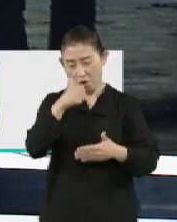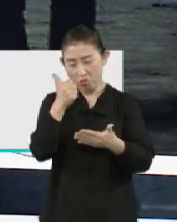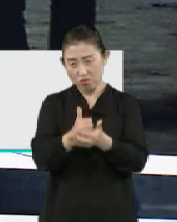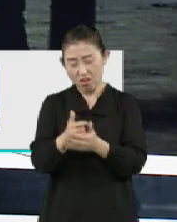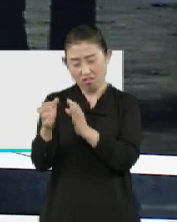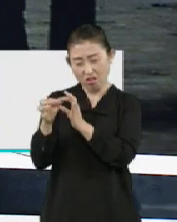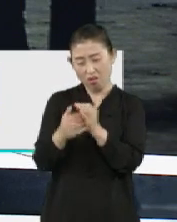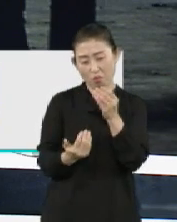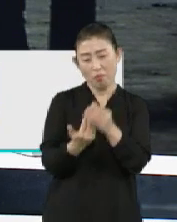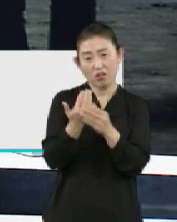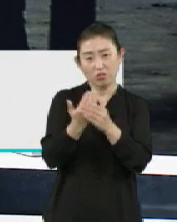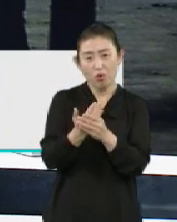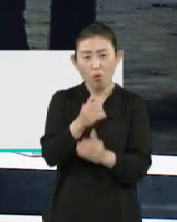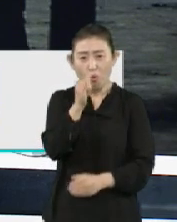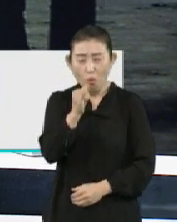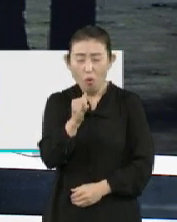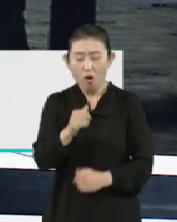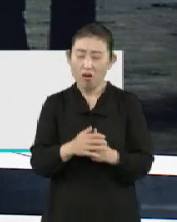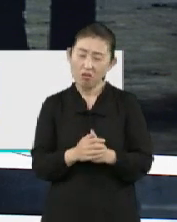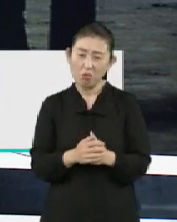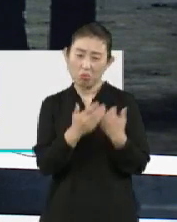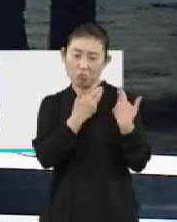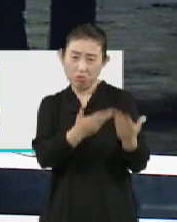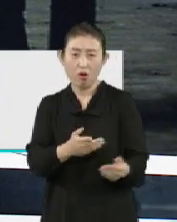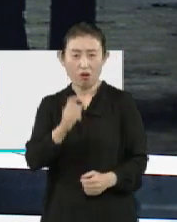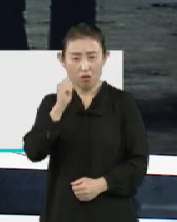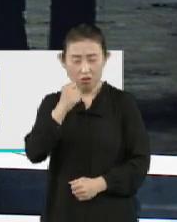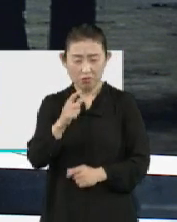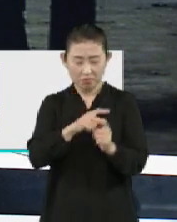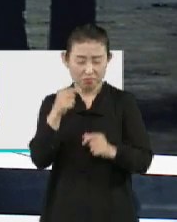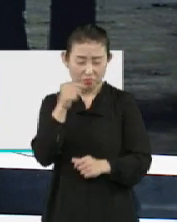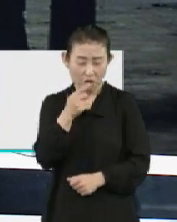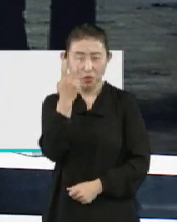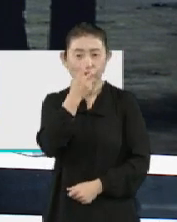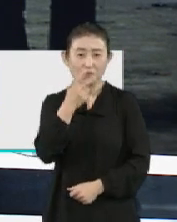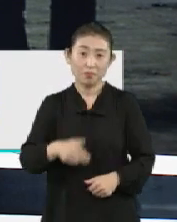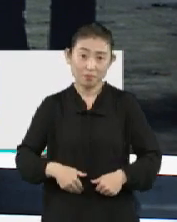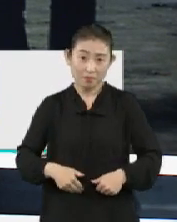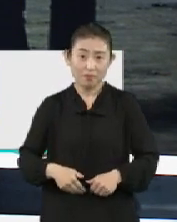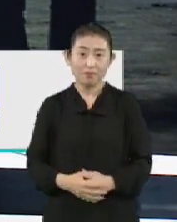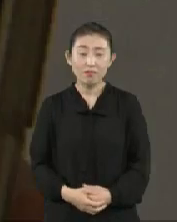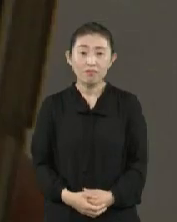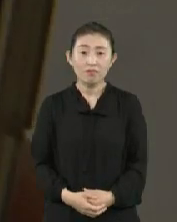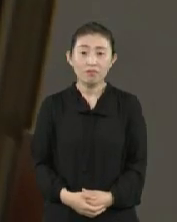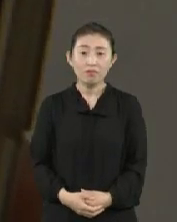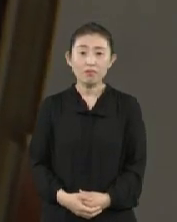더 이상 이대로 지켜봐선 안 될 것 같습니다. 김철진 기자의 단독 보도입니다.